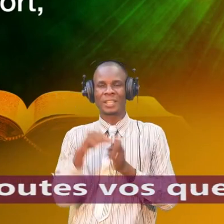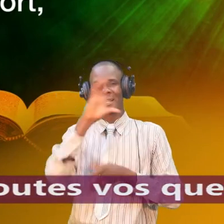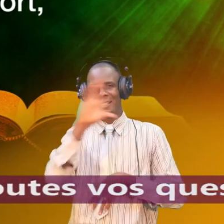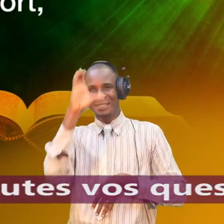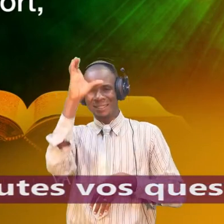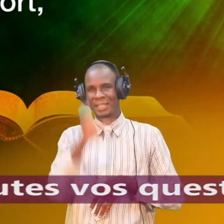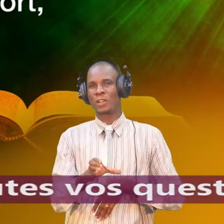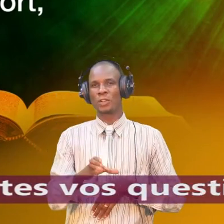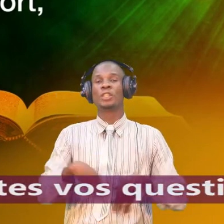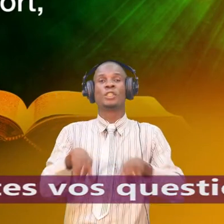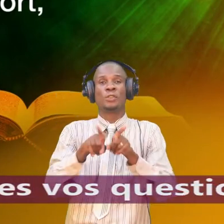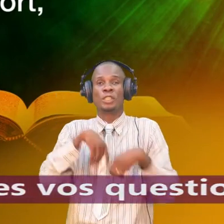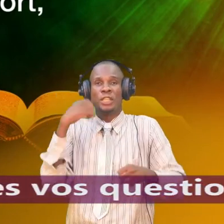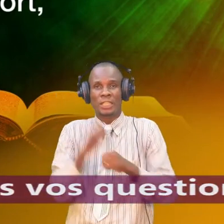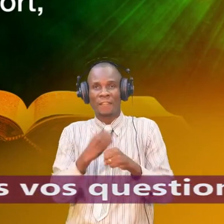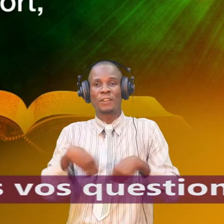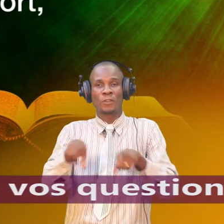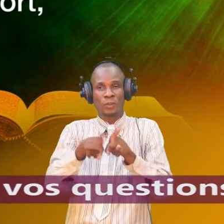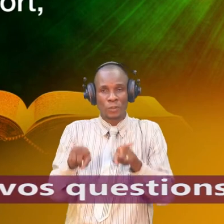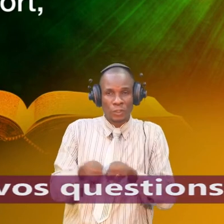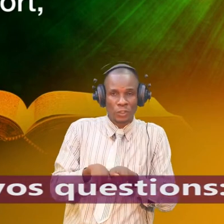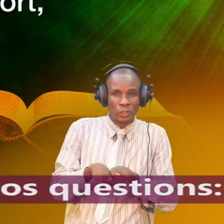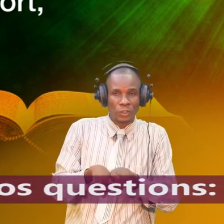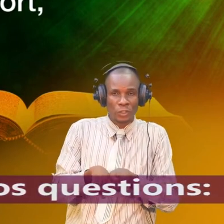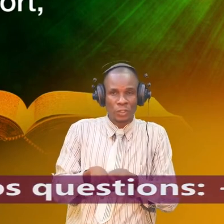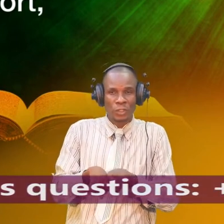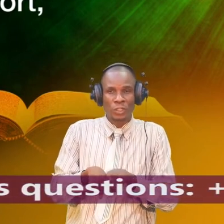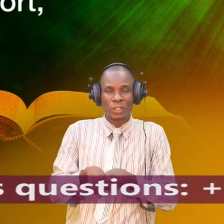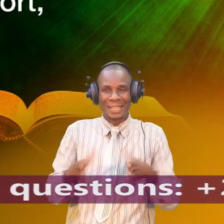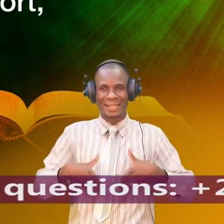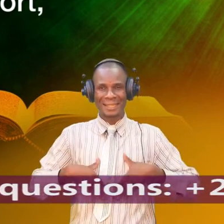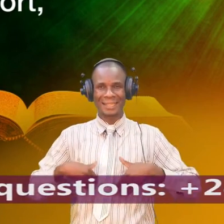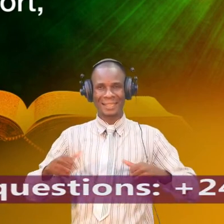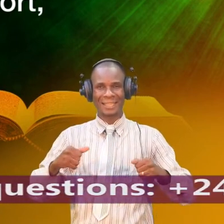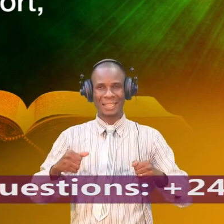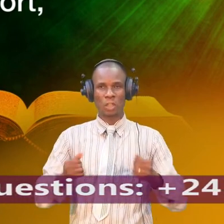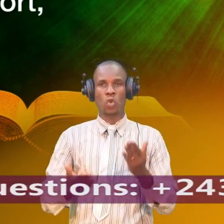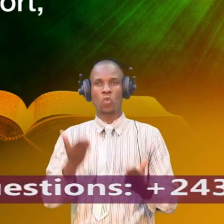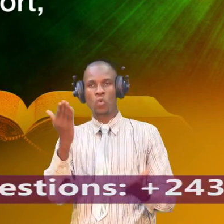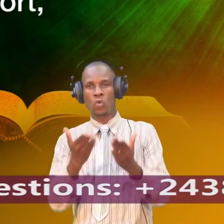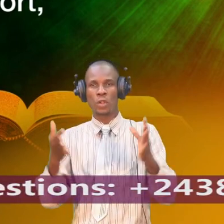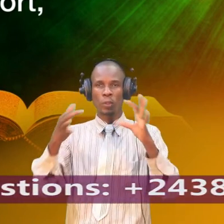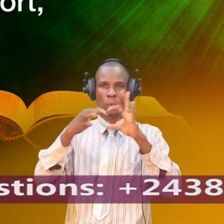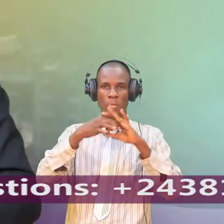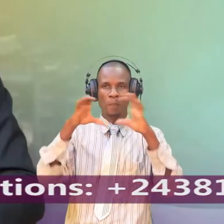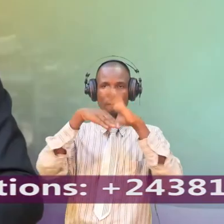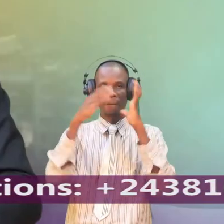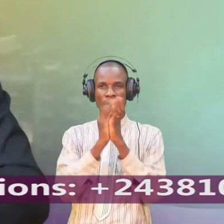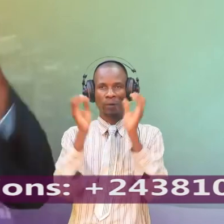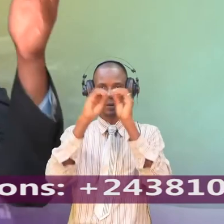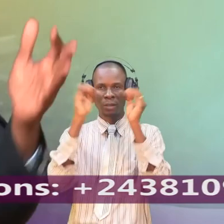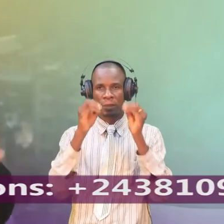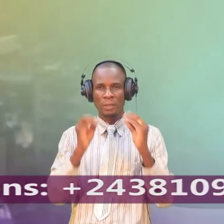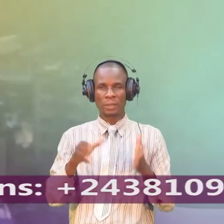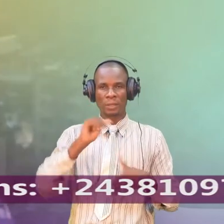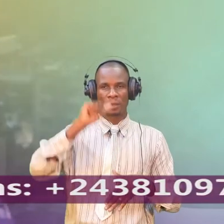Yesu Kristo aliharibu yeye aliyekuwa na nguvu za mauti, yaani ibilisi.